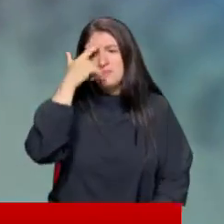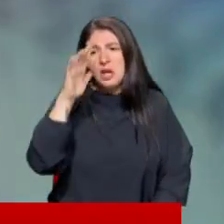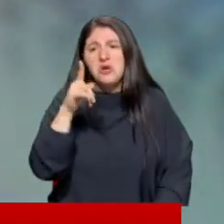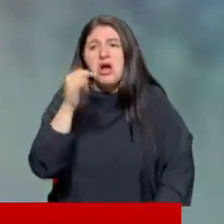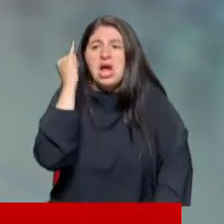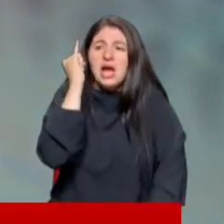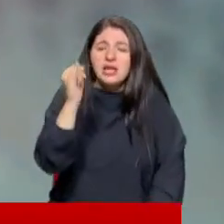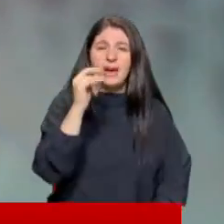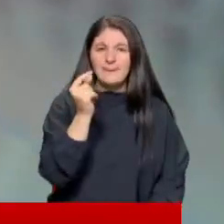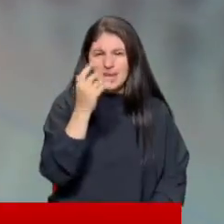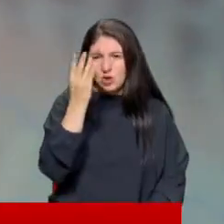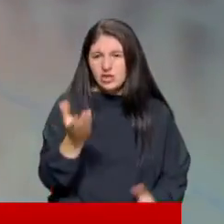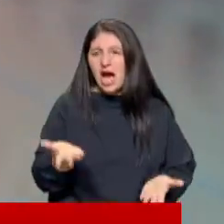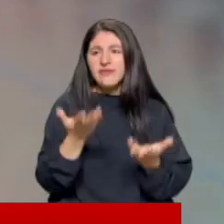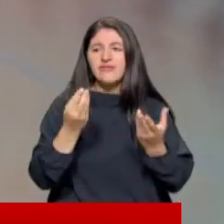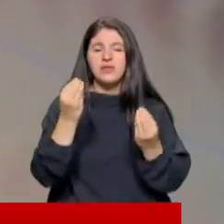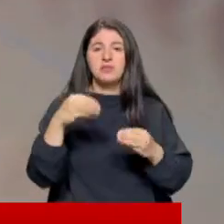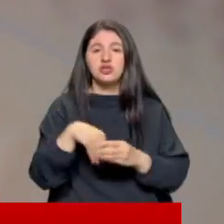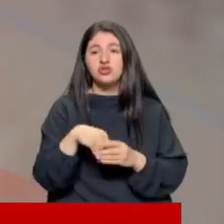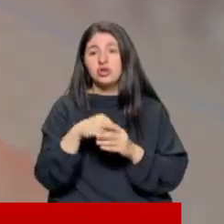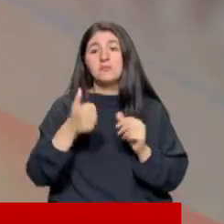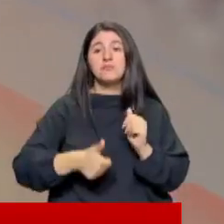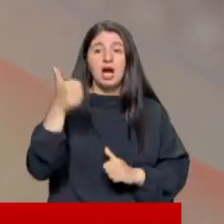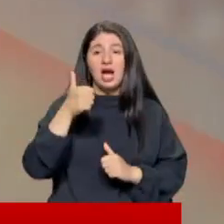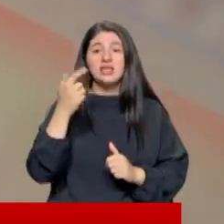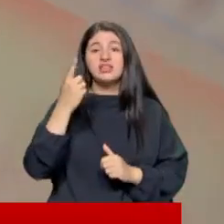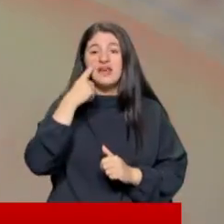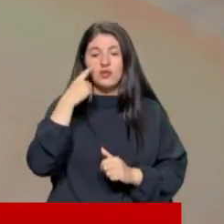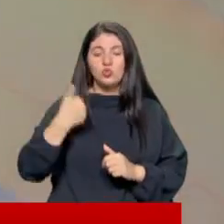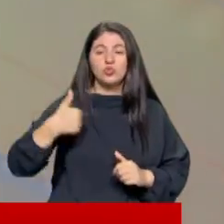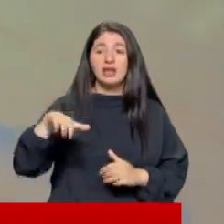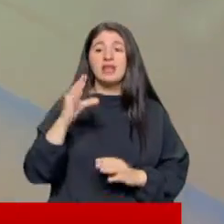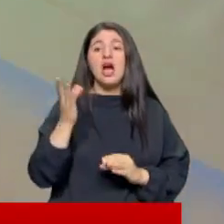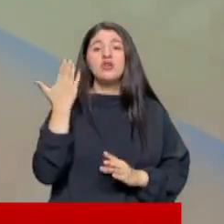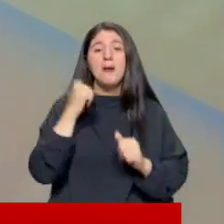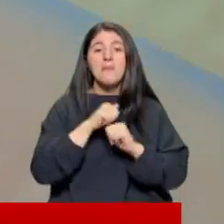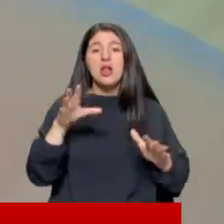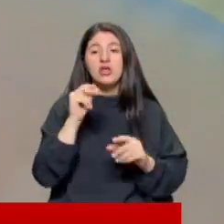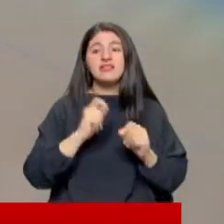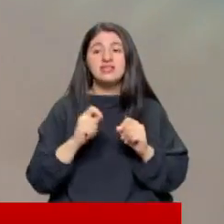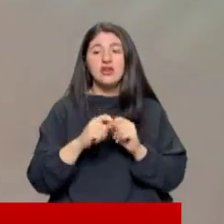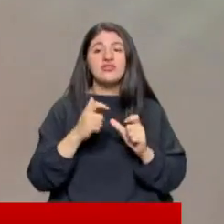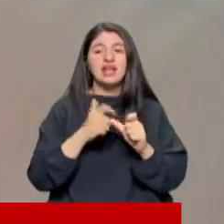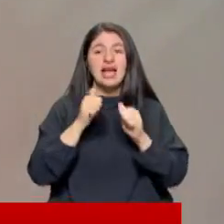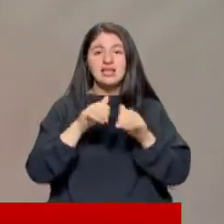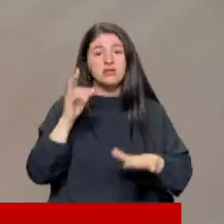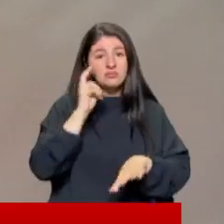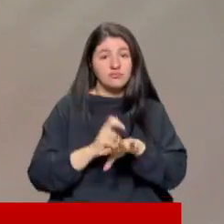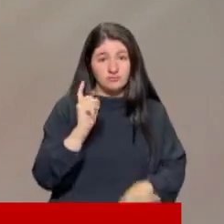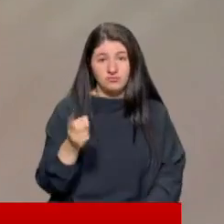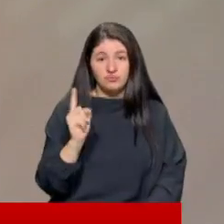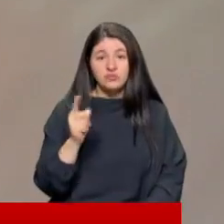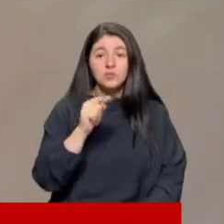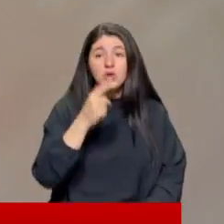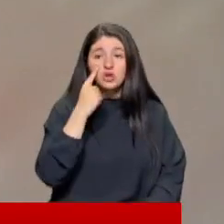de o eleştirileri biraz olsun hafifletmek için bakan kamu kuruluşlarına daha önce yayınlanan tasarruf genelgesini hatırlattı.